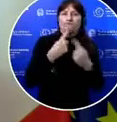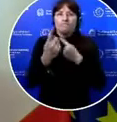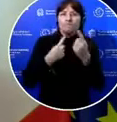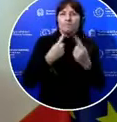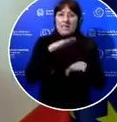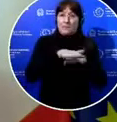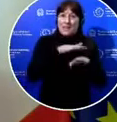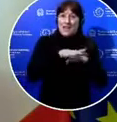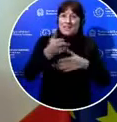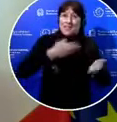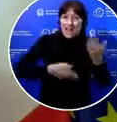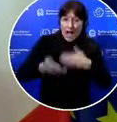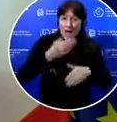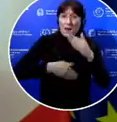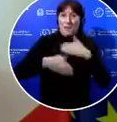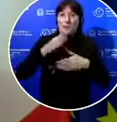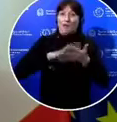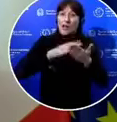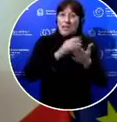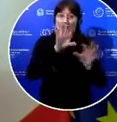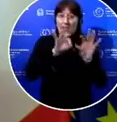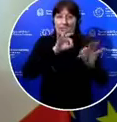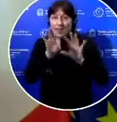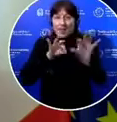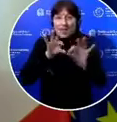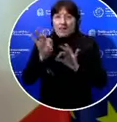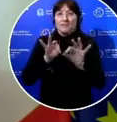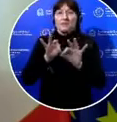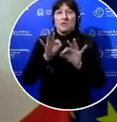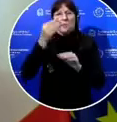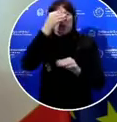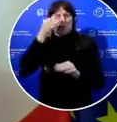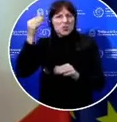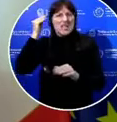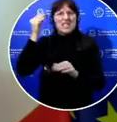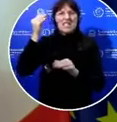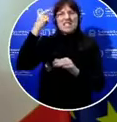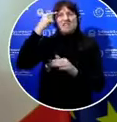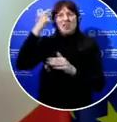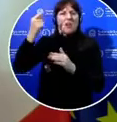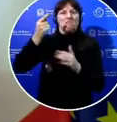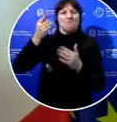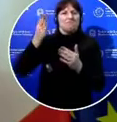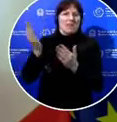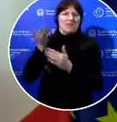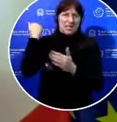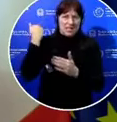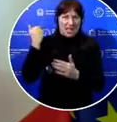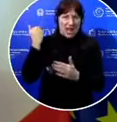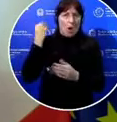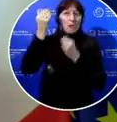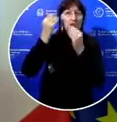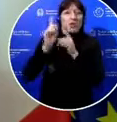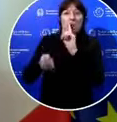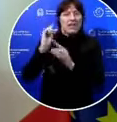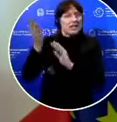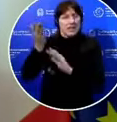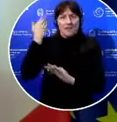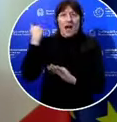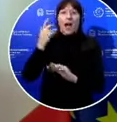migliori esperienze, le migliori pratiche, mettendo da parte pregiudizi ideologici ed opinioni politiche. La